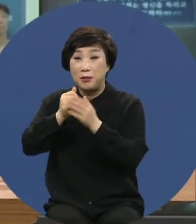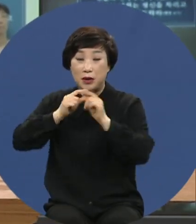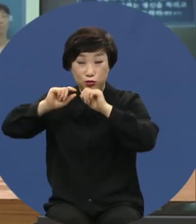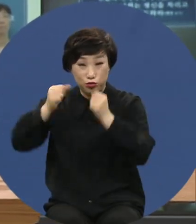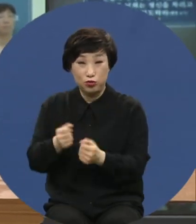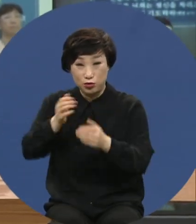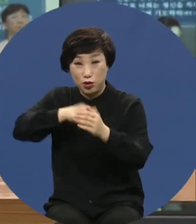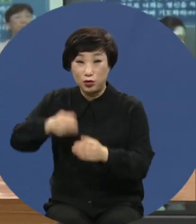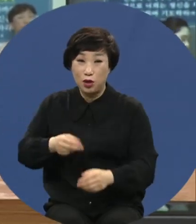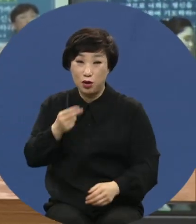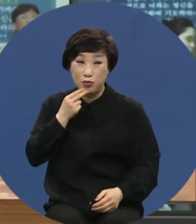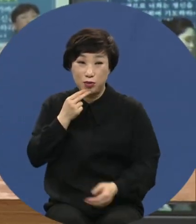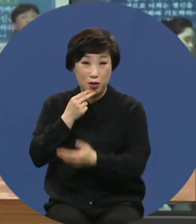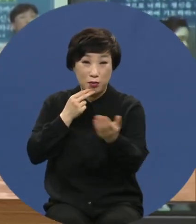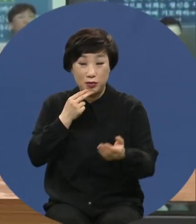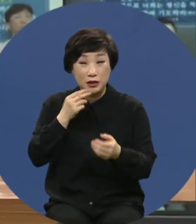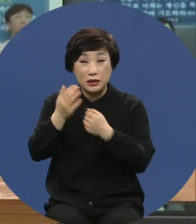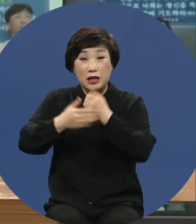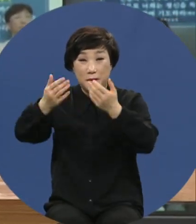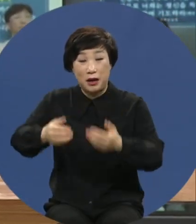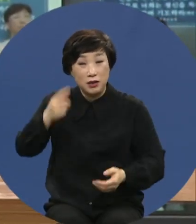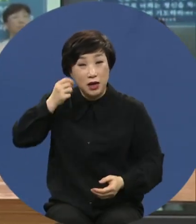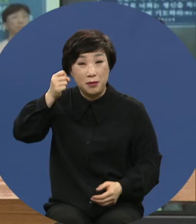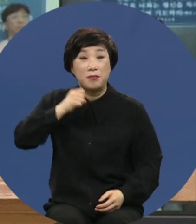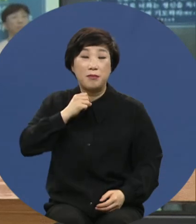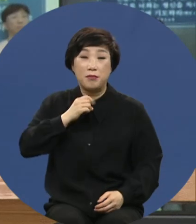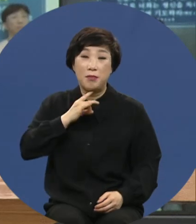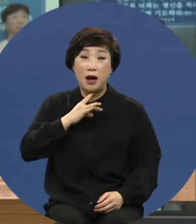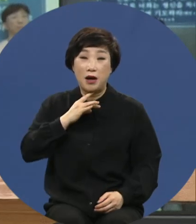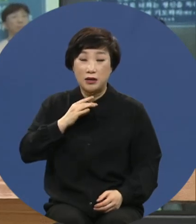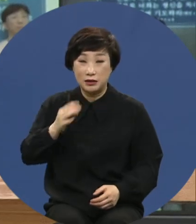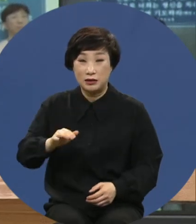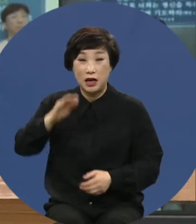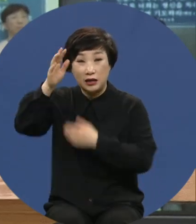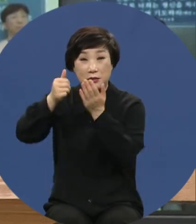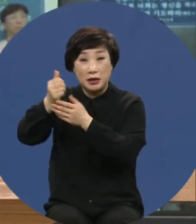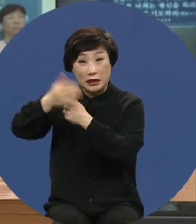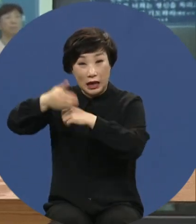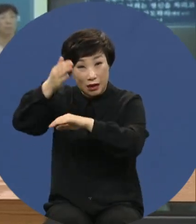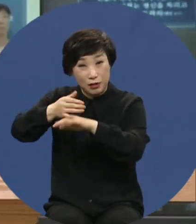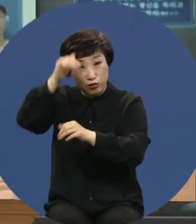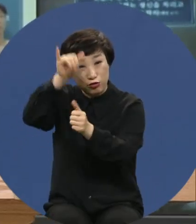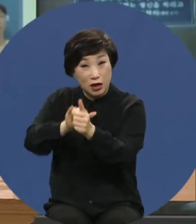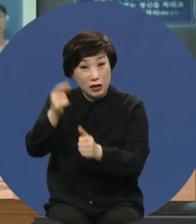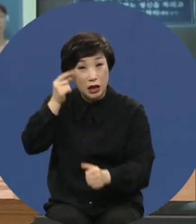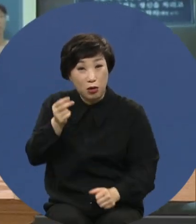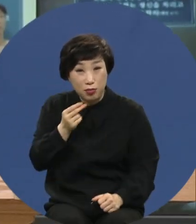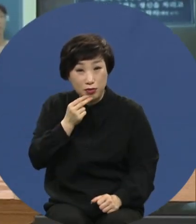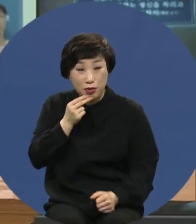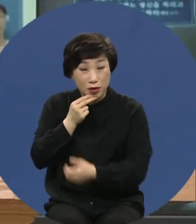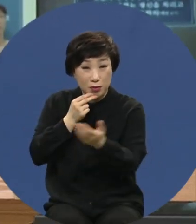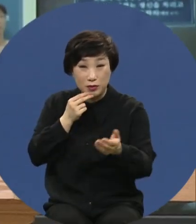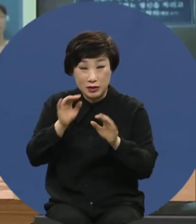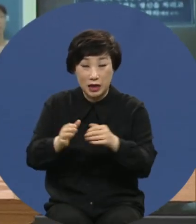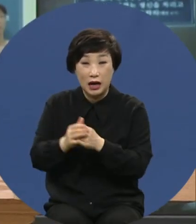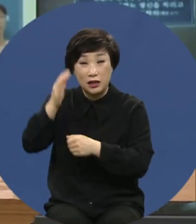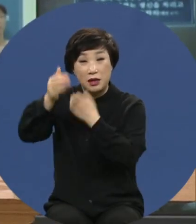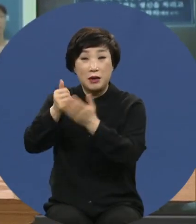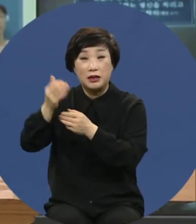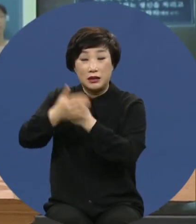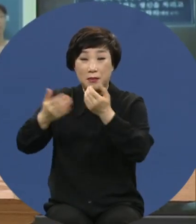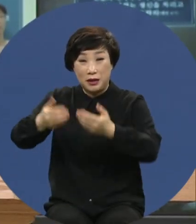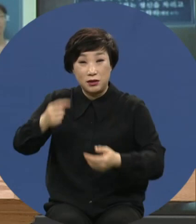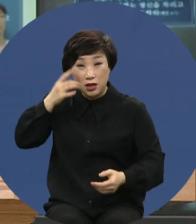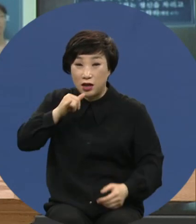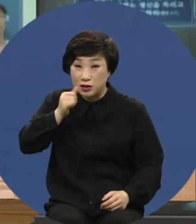것, 받았다고 생각만 하지 그 은혜 감사도 충성할 생각이 없는 것, 받았다고 생각하지 이 사실 몰라 지옥